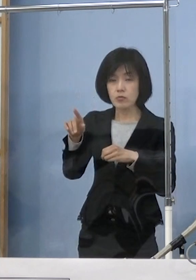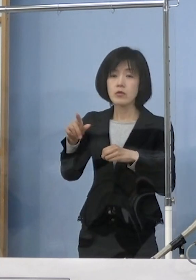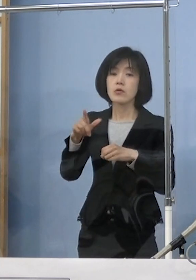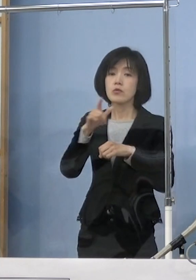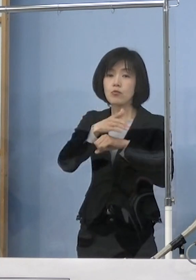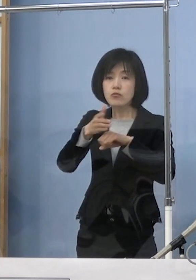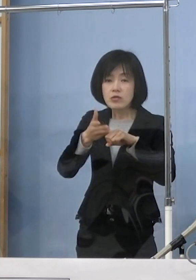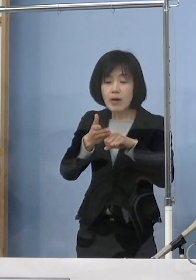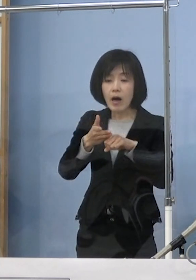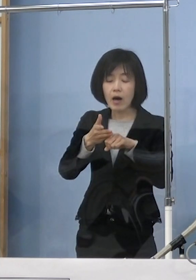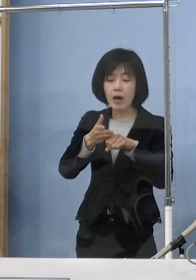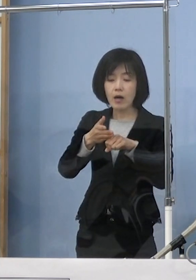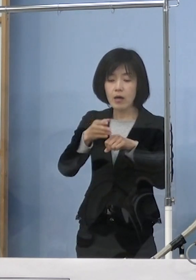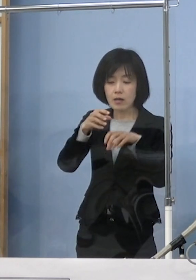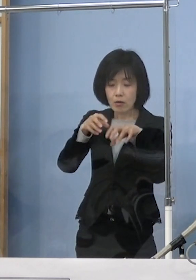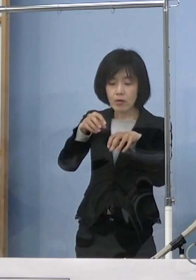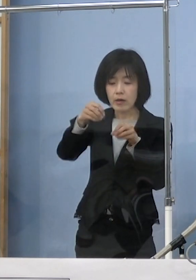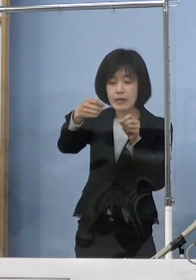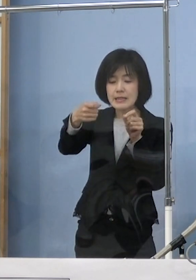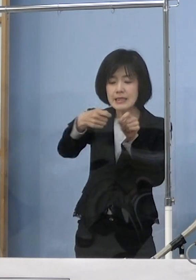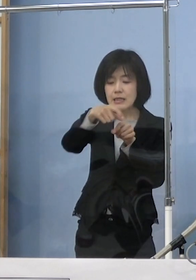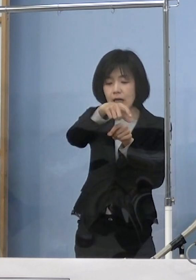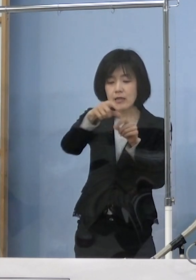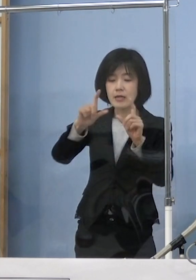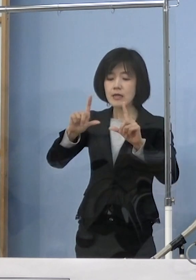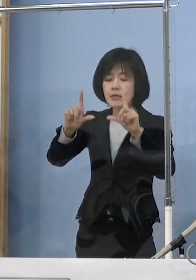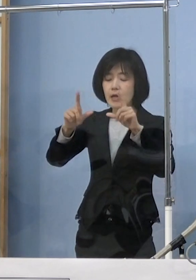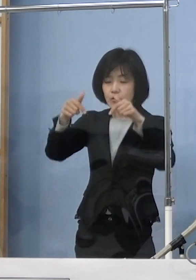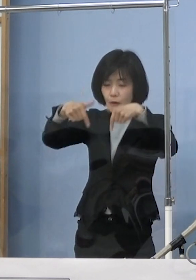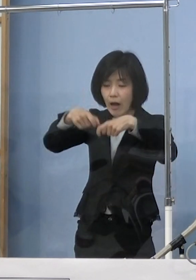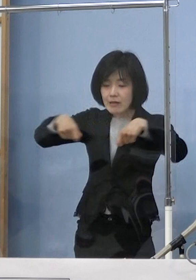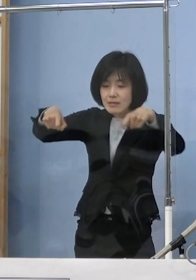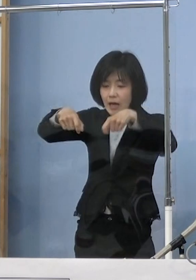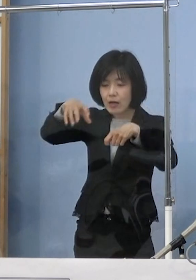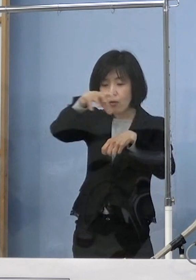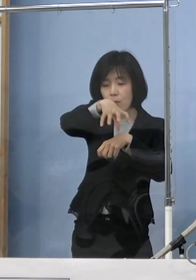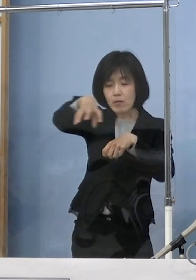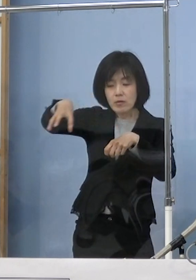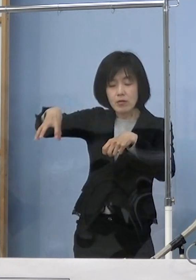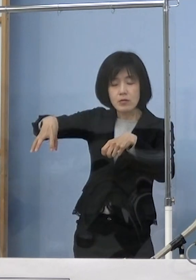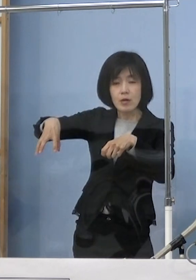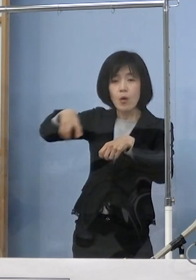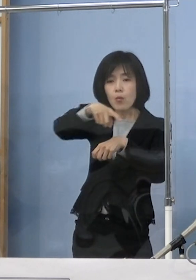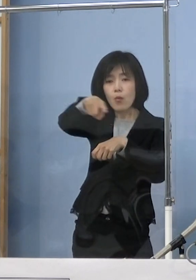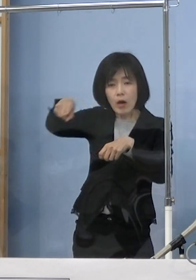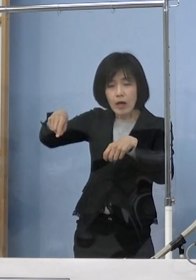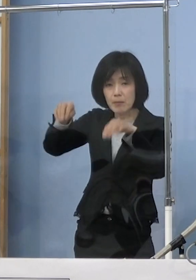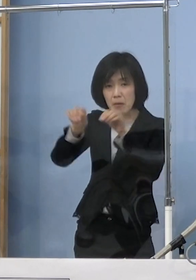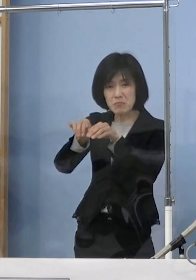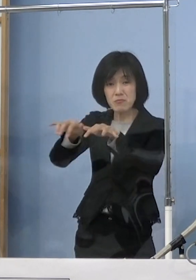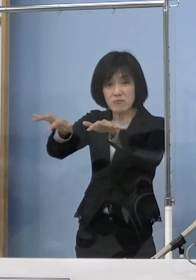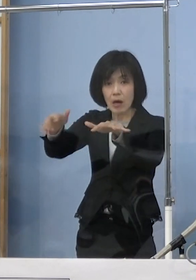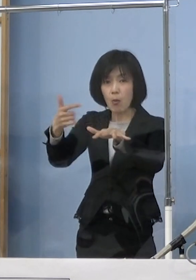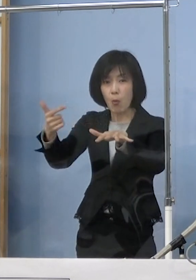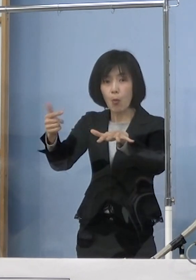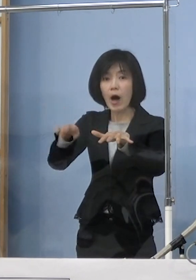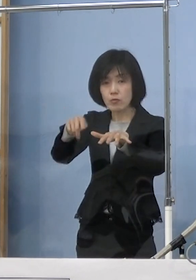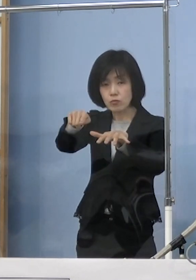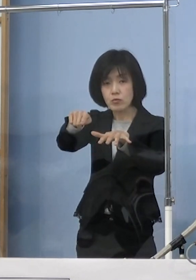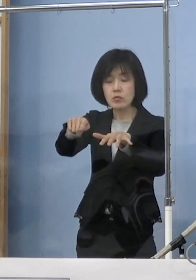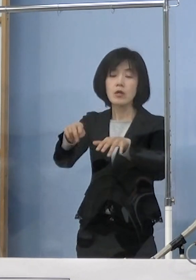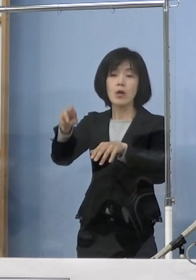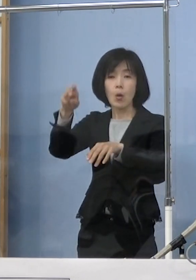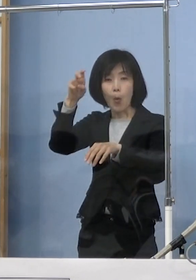続き経済的にも関係の深い京阪神全てがまん延防止等重点措置、また特にこの中でも大